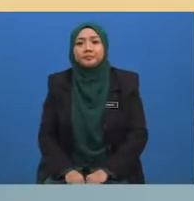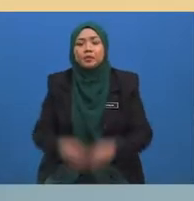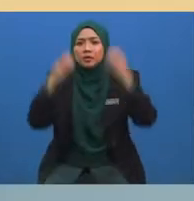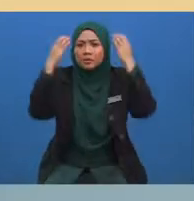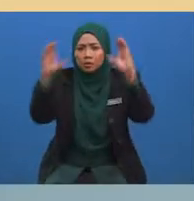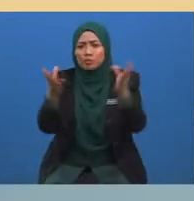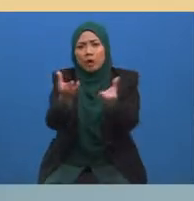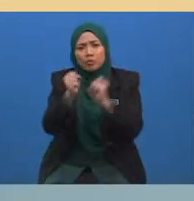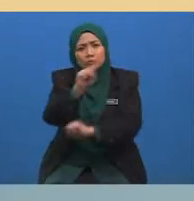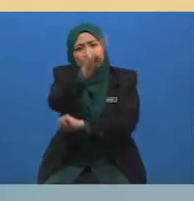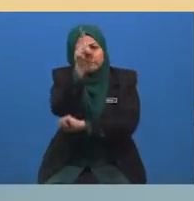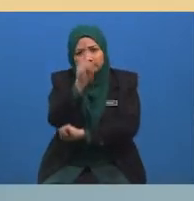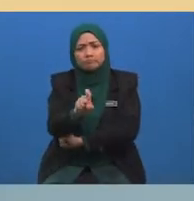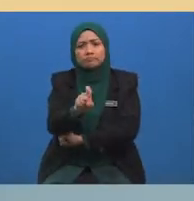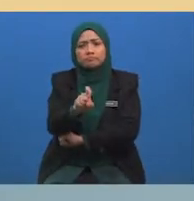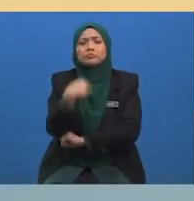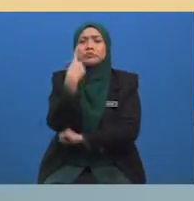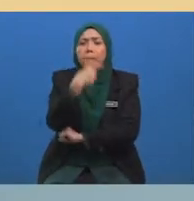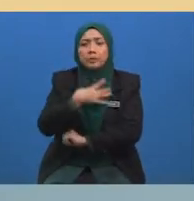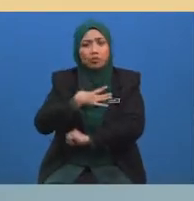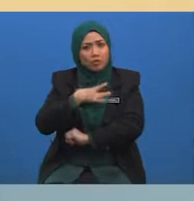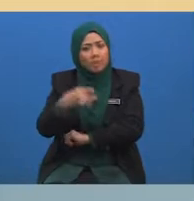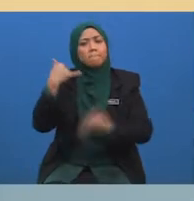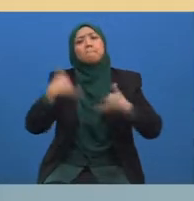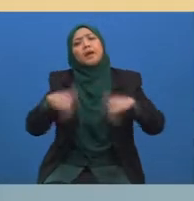Cikgu nak bertanya, siapa suka bermain?